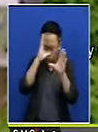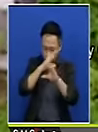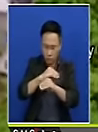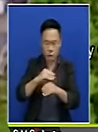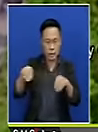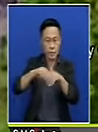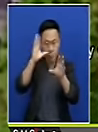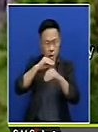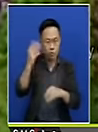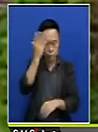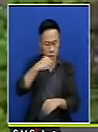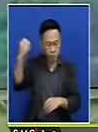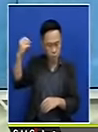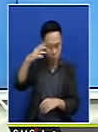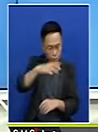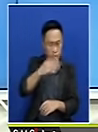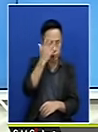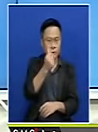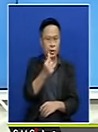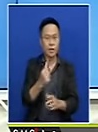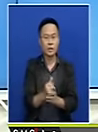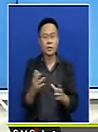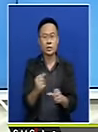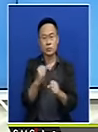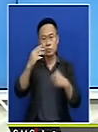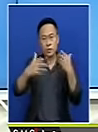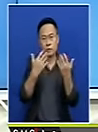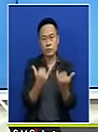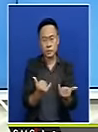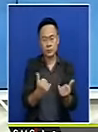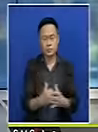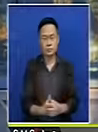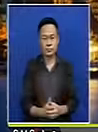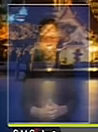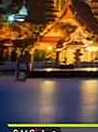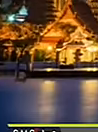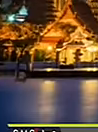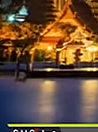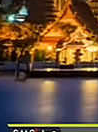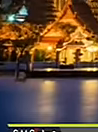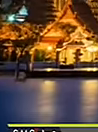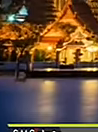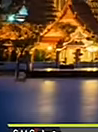วยงามอย่างที่คุณผู้ชมได้เห็นดีครับและทั้งหมดเป็นการตรวจสอบสภาพอากาศในดินน้ำลมฟ้าพยากรณ์ครับ